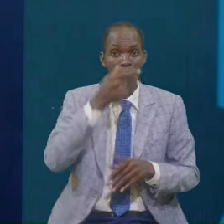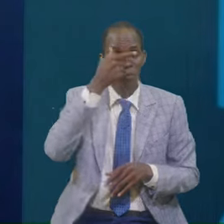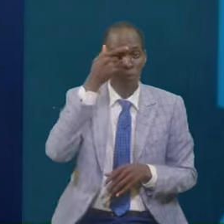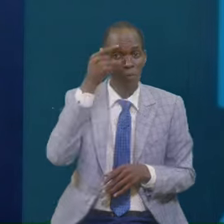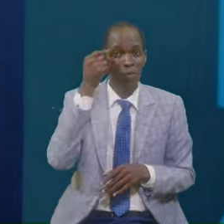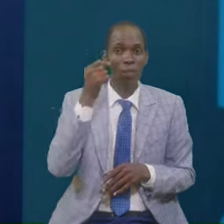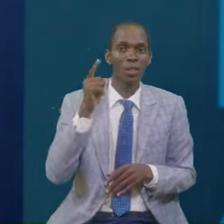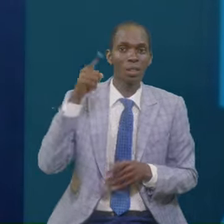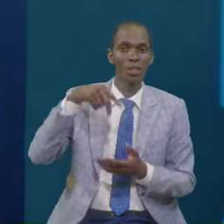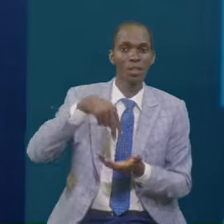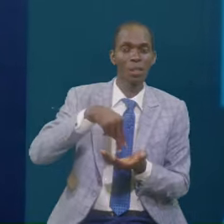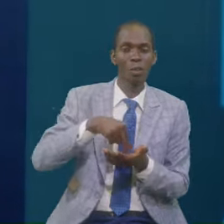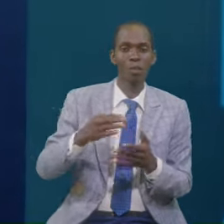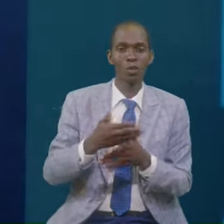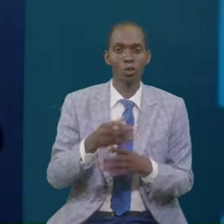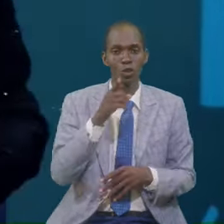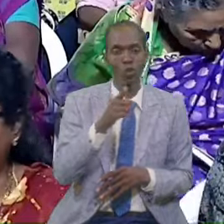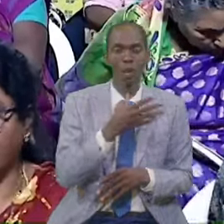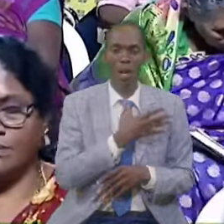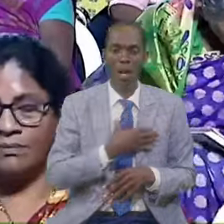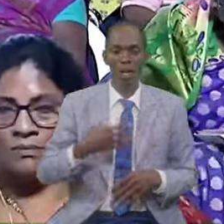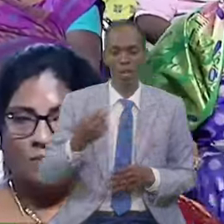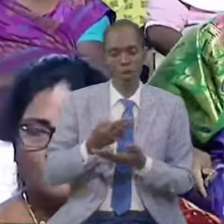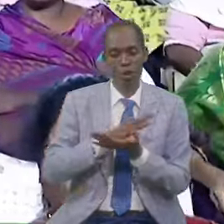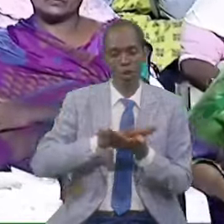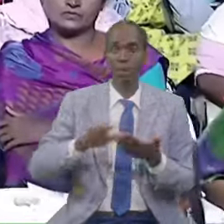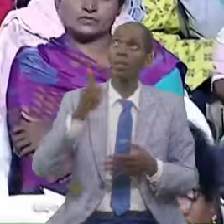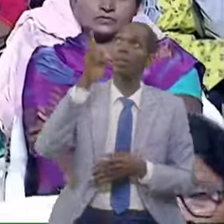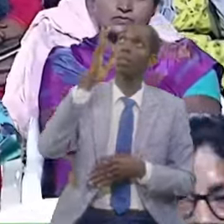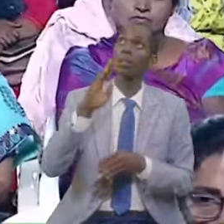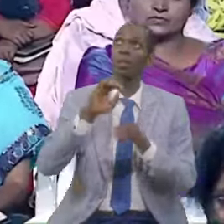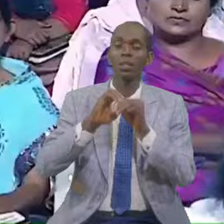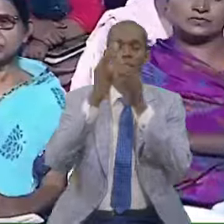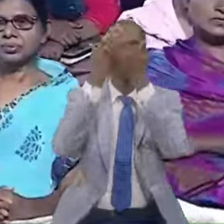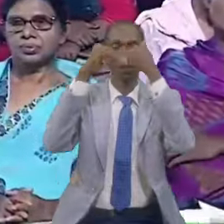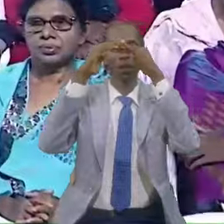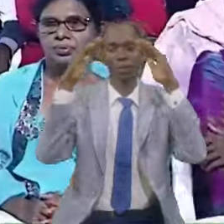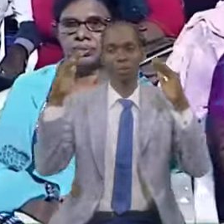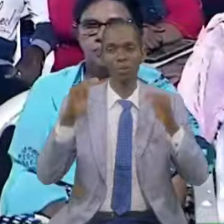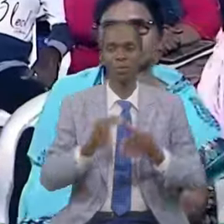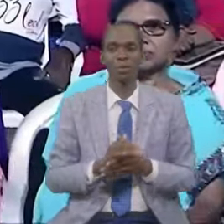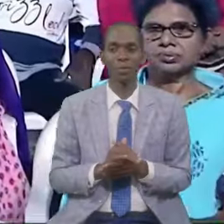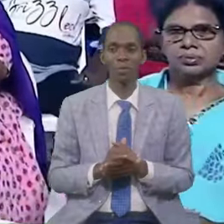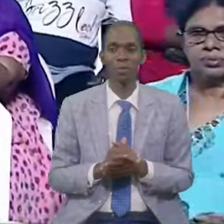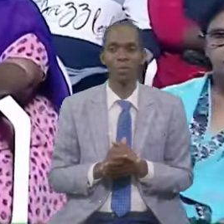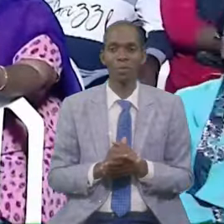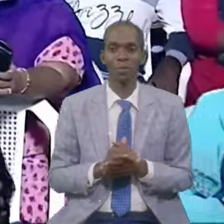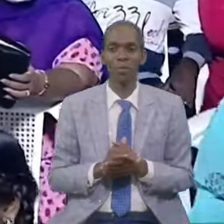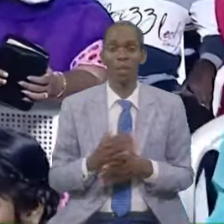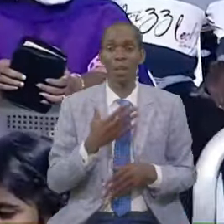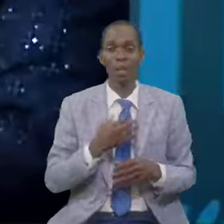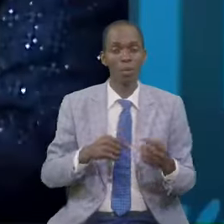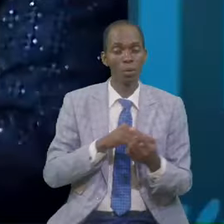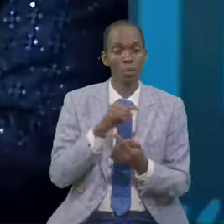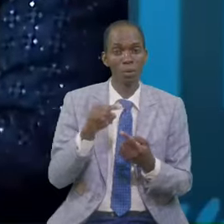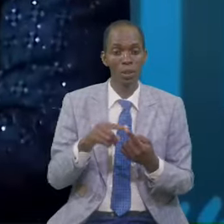holy God in heaven. పరలోకములో పరిశుద్ధ దేవునికి మీకును మధ్యలో వస్తున్నాడు. And when the question